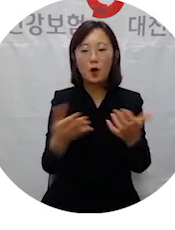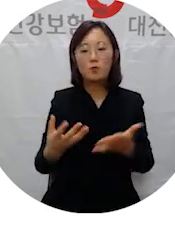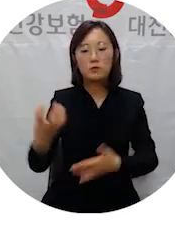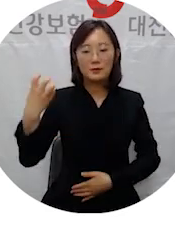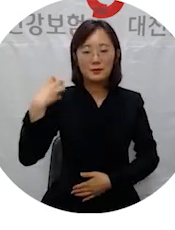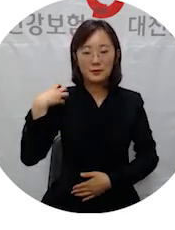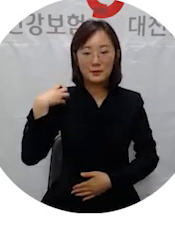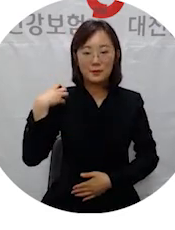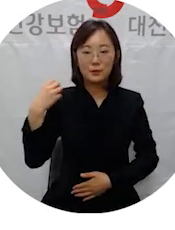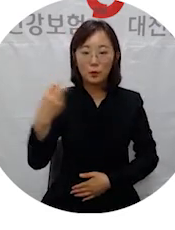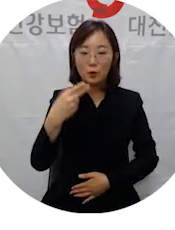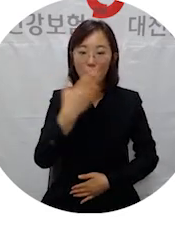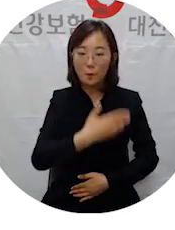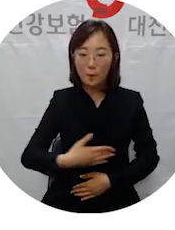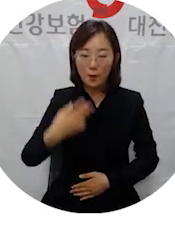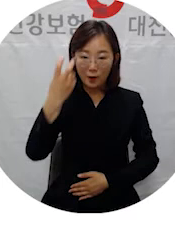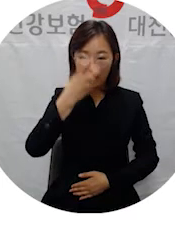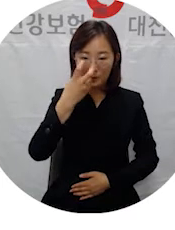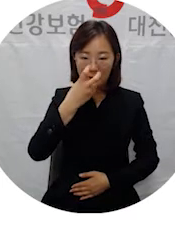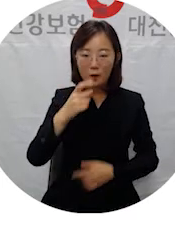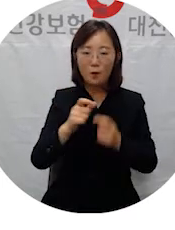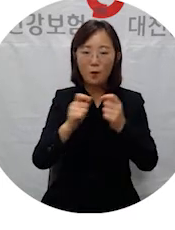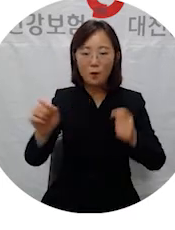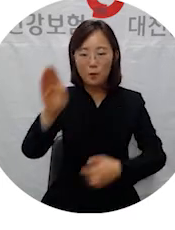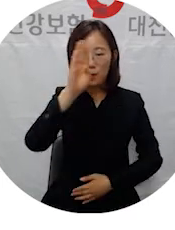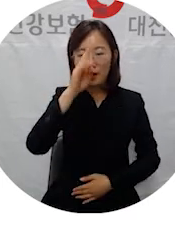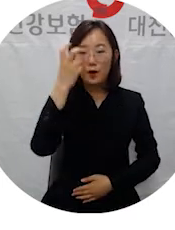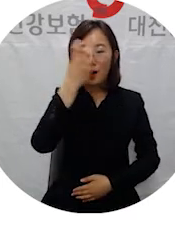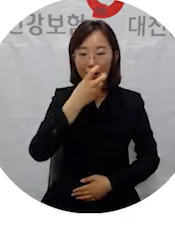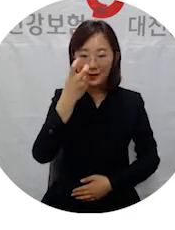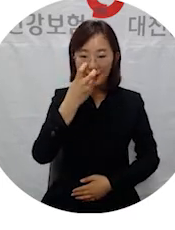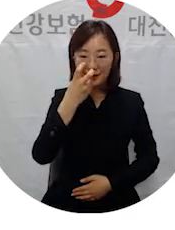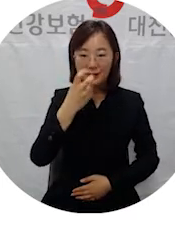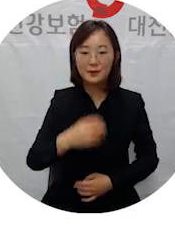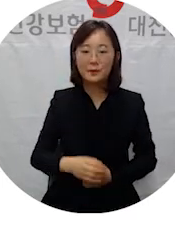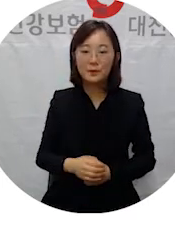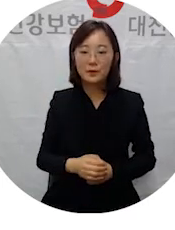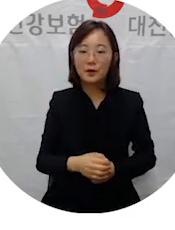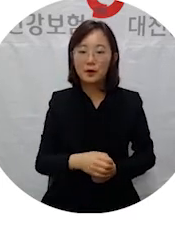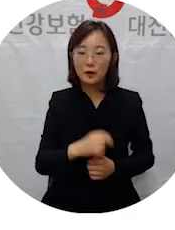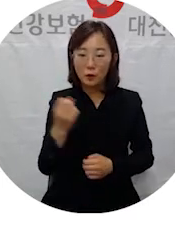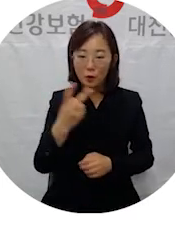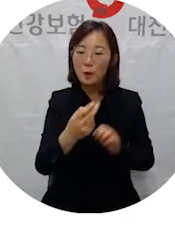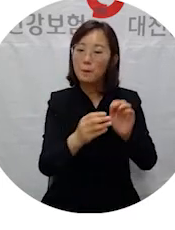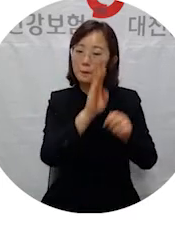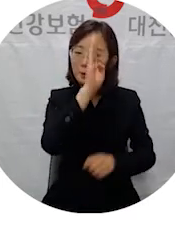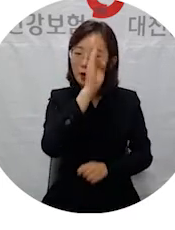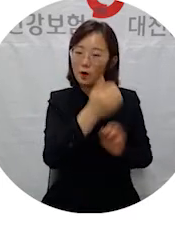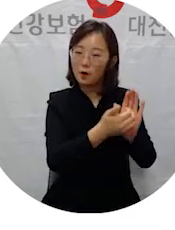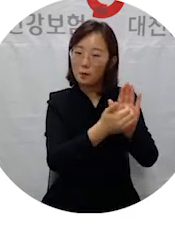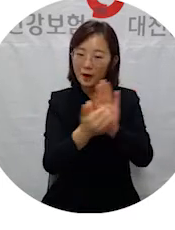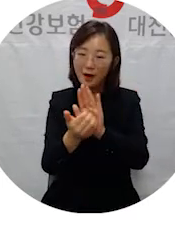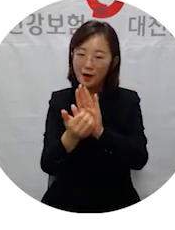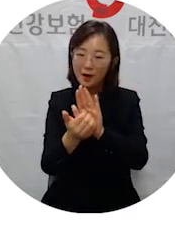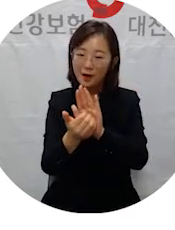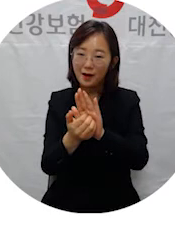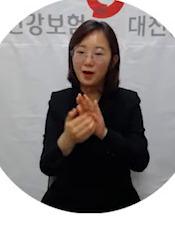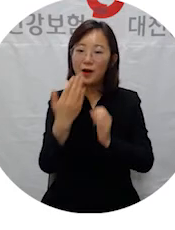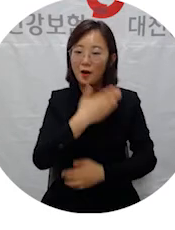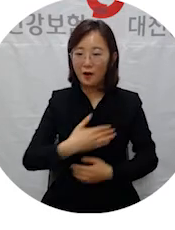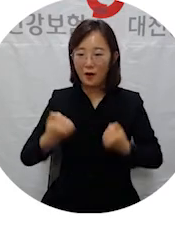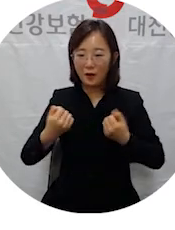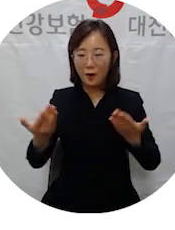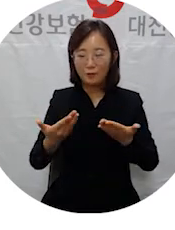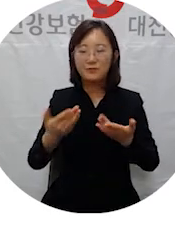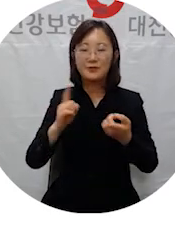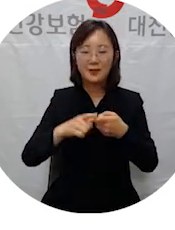있으며 건강검진, 만성질환관리 등 예방 증진 업무를 포함한 건강 업무도 체계적으로 관리하고